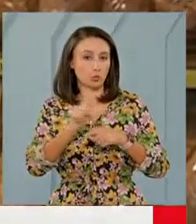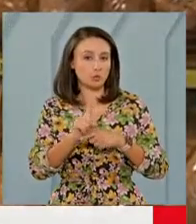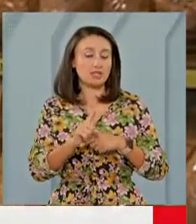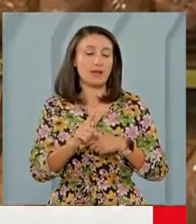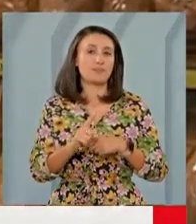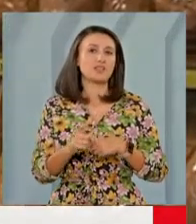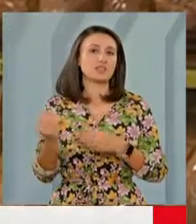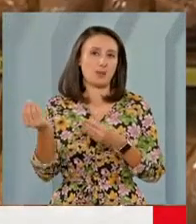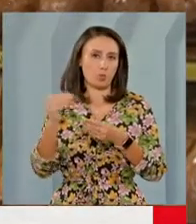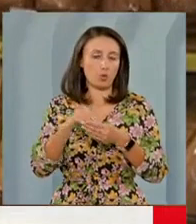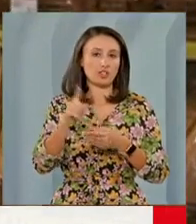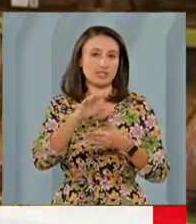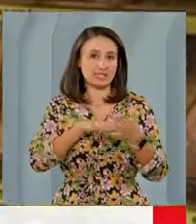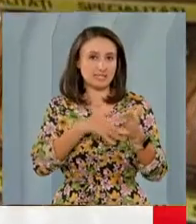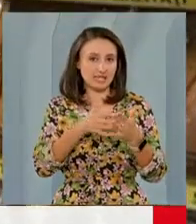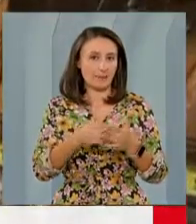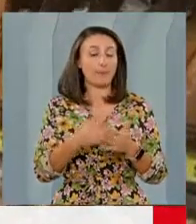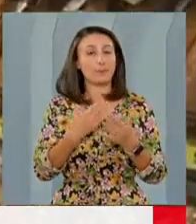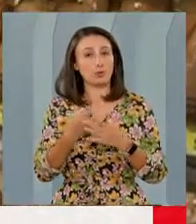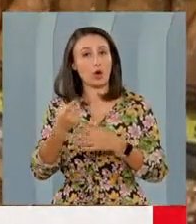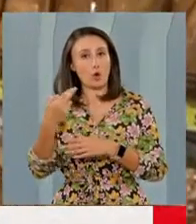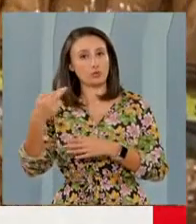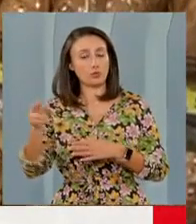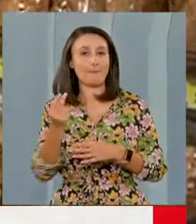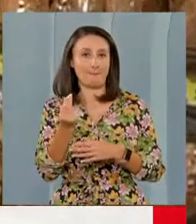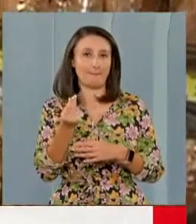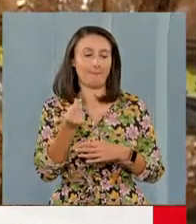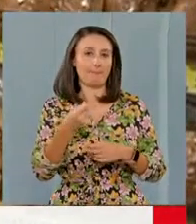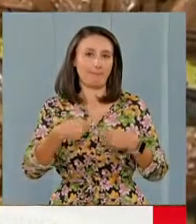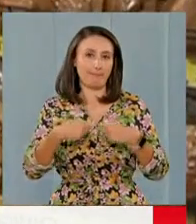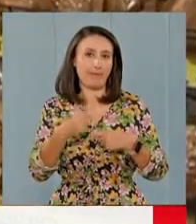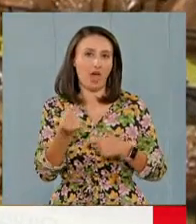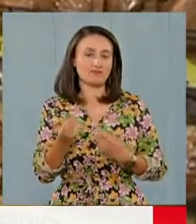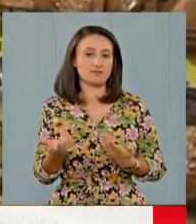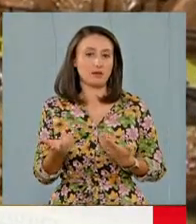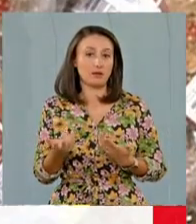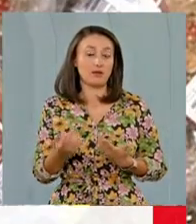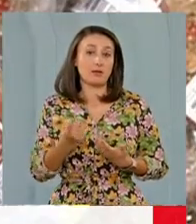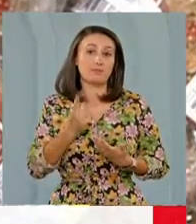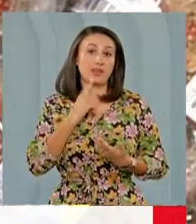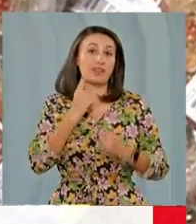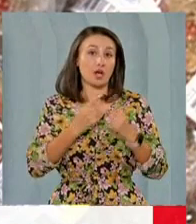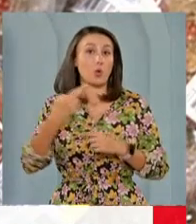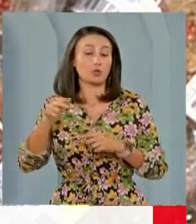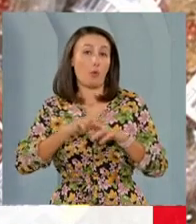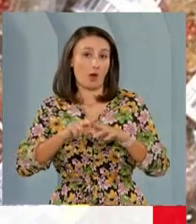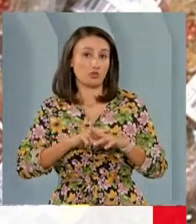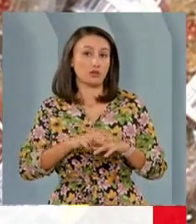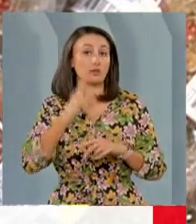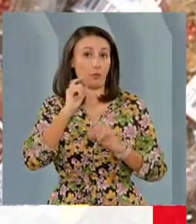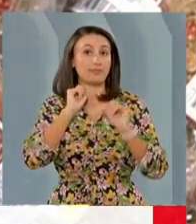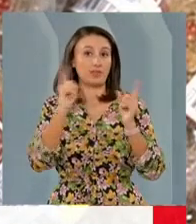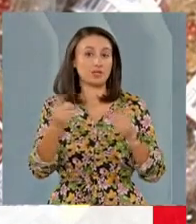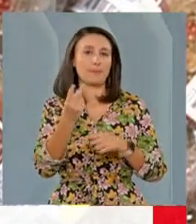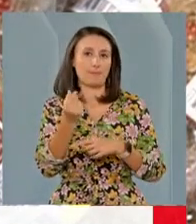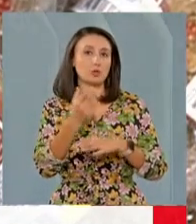pieței dacă mergem în continuare cu prețul piesei la energie și Ga Cu siguranță ne vom trezi că prețul pâinii la la iarnă